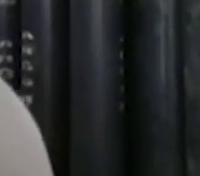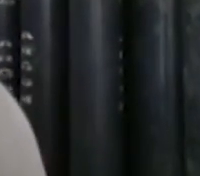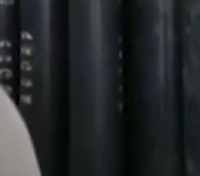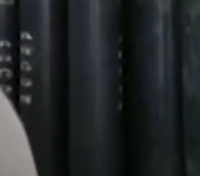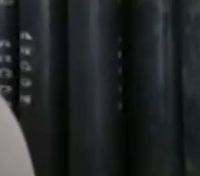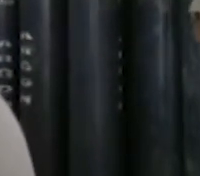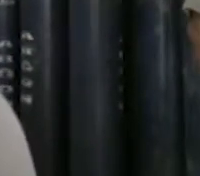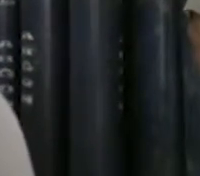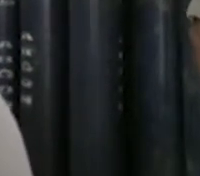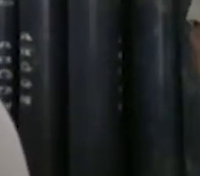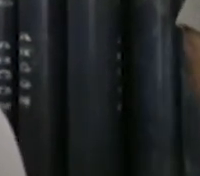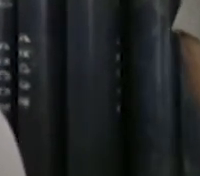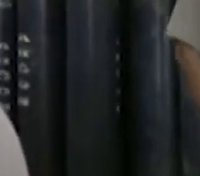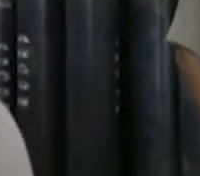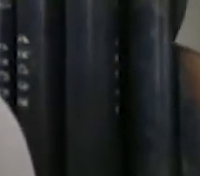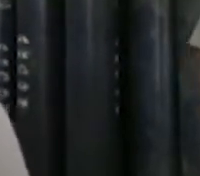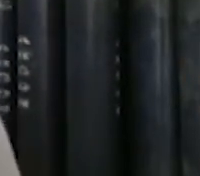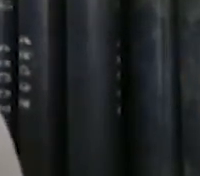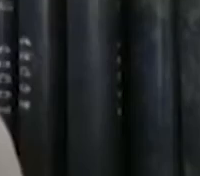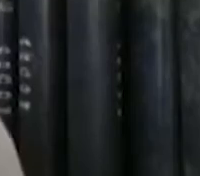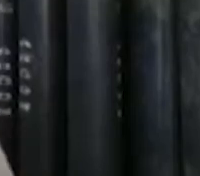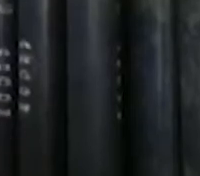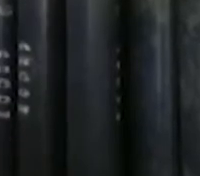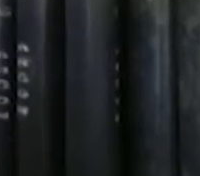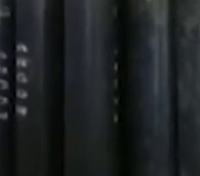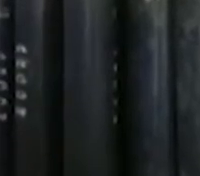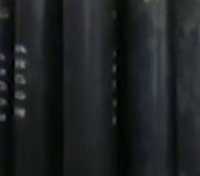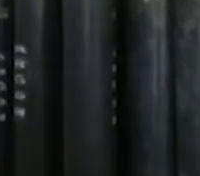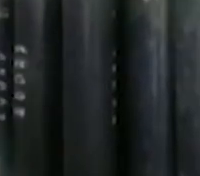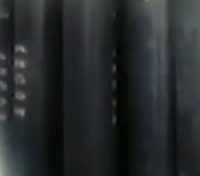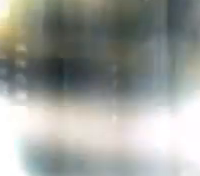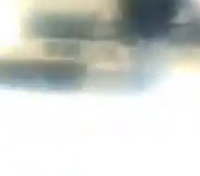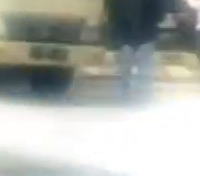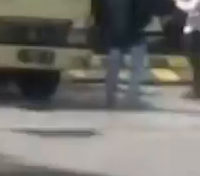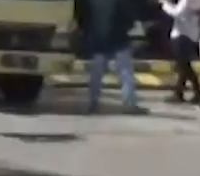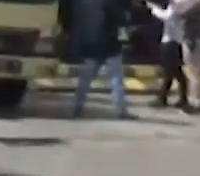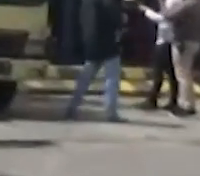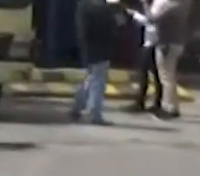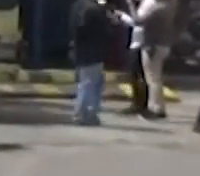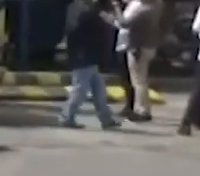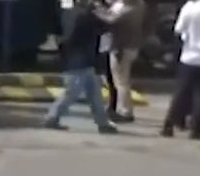pengisian agar bisa berjalan lalu terus lancar, nggak sampai kehabisan liquid, kita pindahkan ke Kendal.